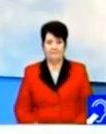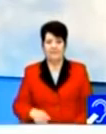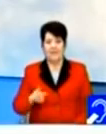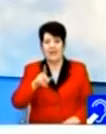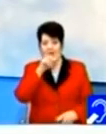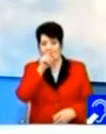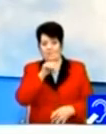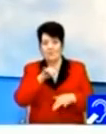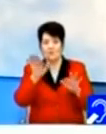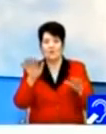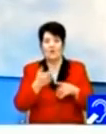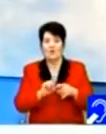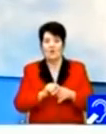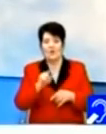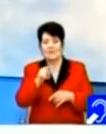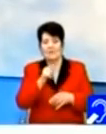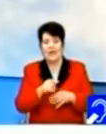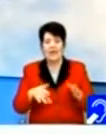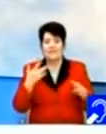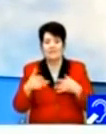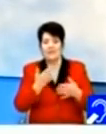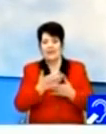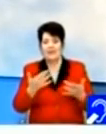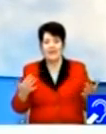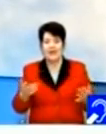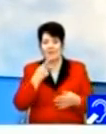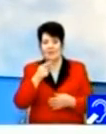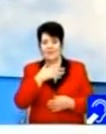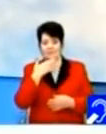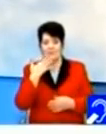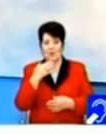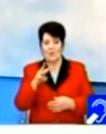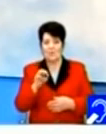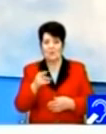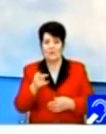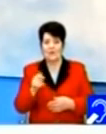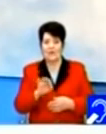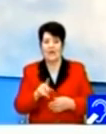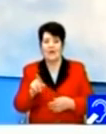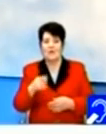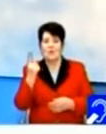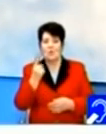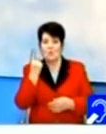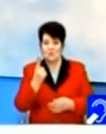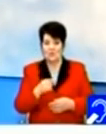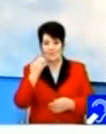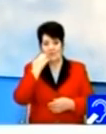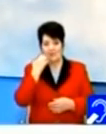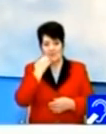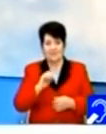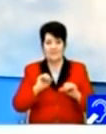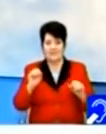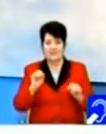Vânătorii de vulturi au organizat un spectacol memorabil în inima munților din Mongolia. Prinderea păsărilor este unul dintre cele mai vechi